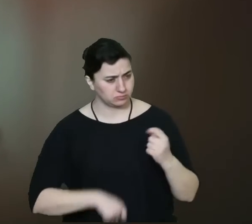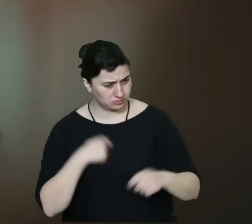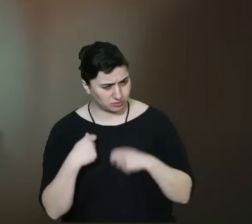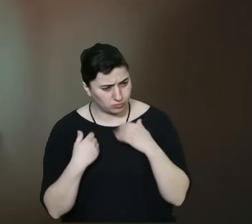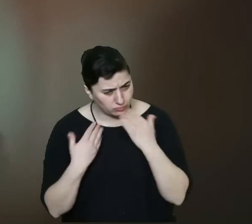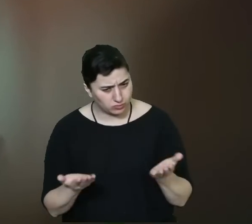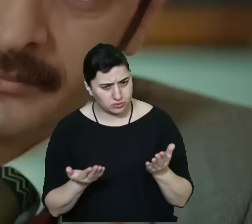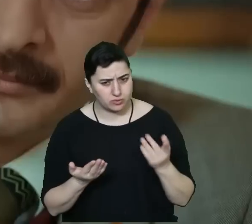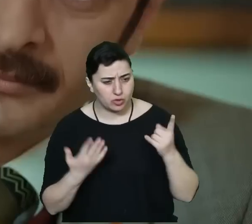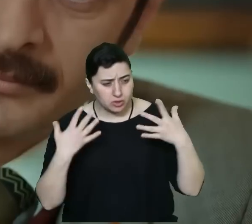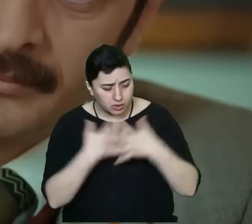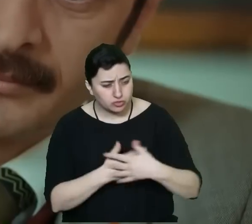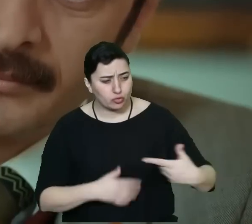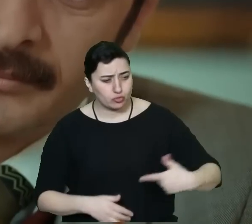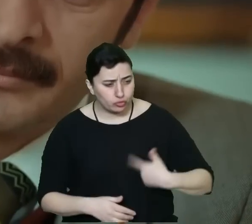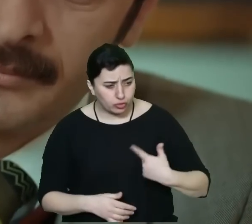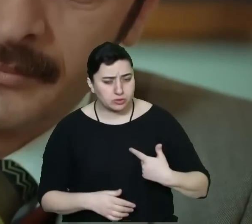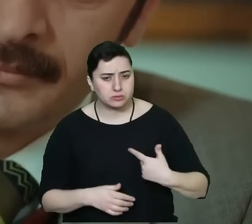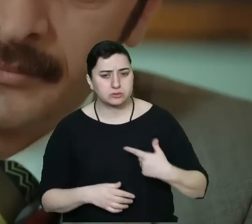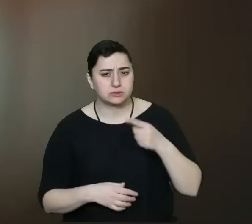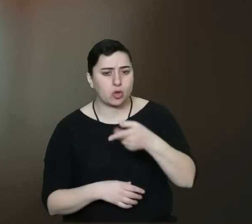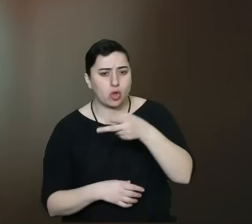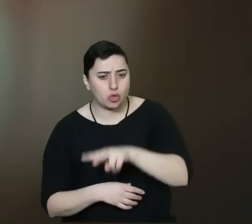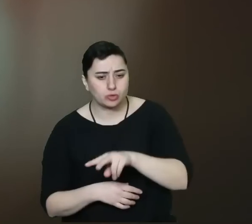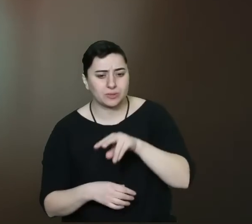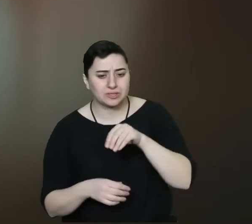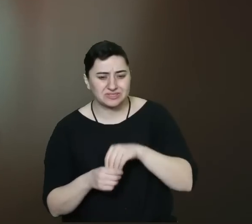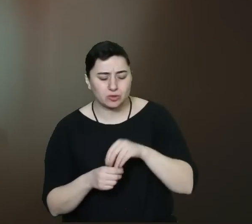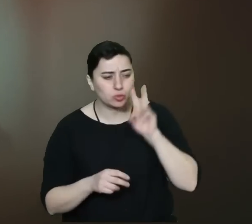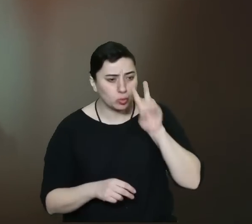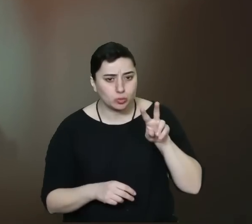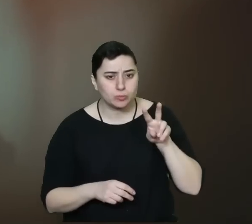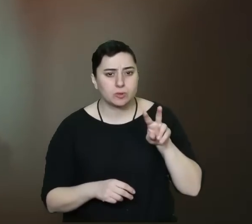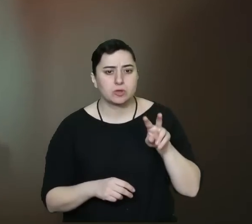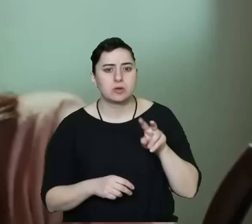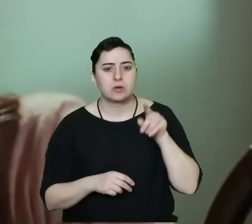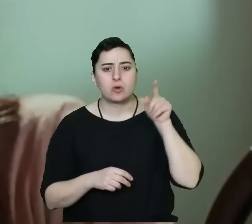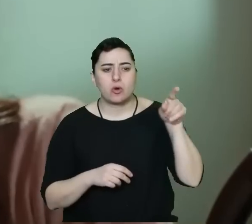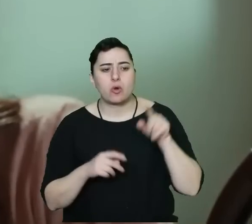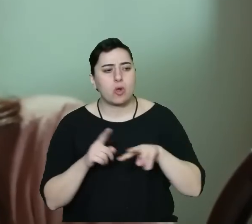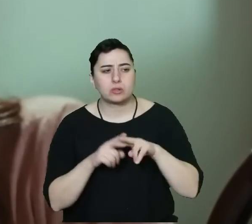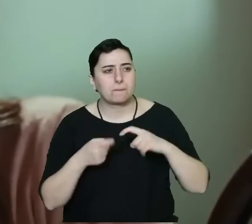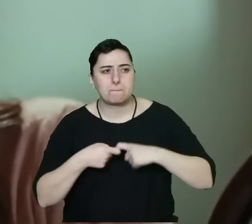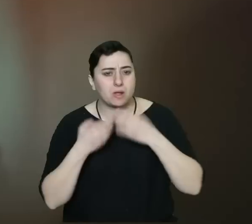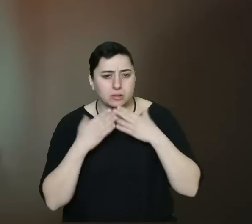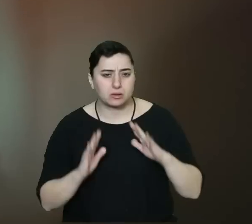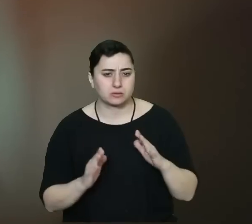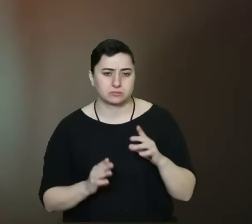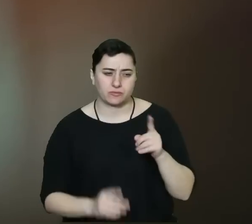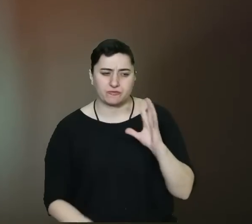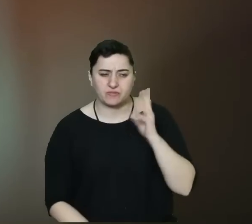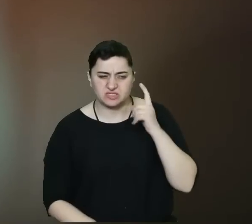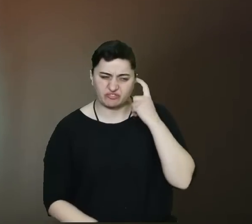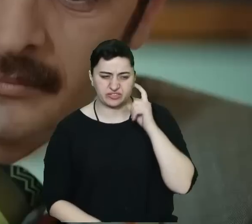Süleyman. Ben o gece beni vuranlarla seni öldürmek isteyenleri gördüm. Ya onların Adnan Bey'le ne ikisi olabilir ki? Bu konuda biraz